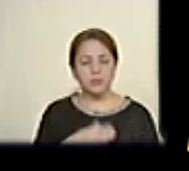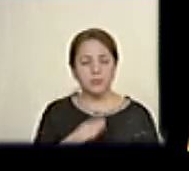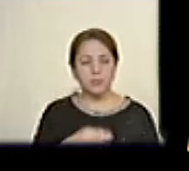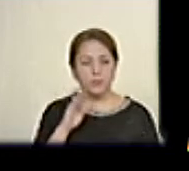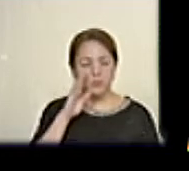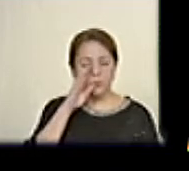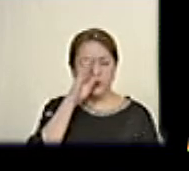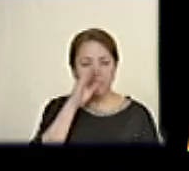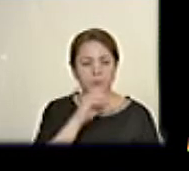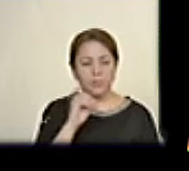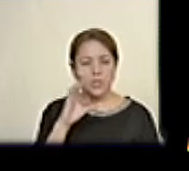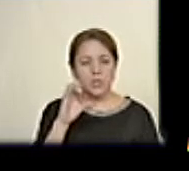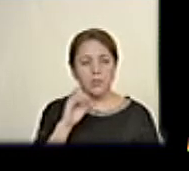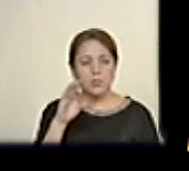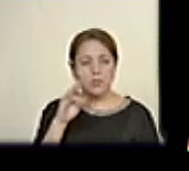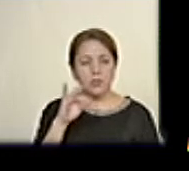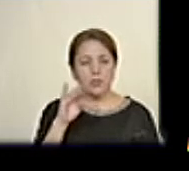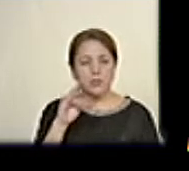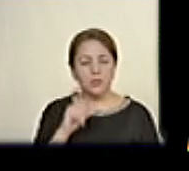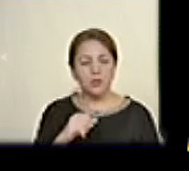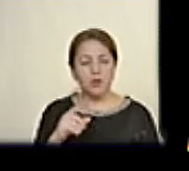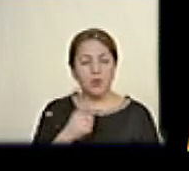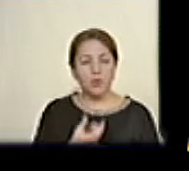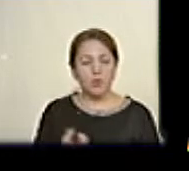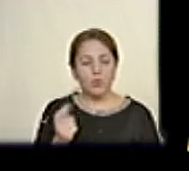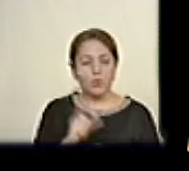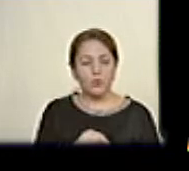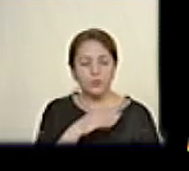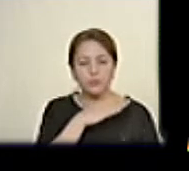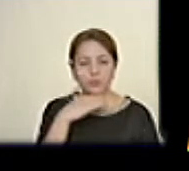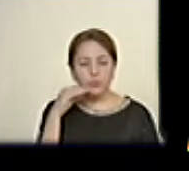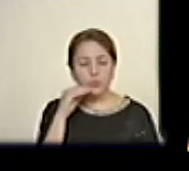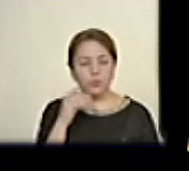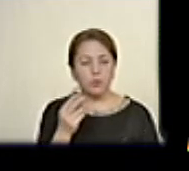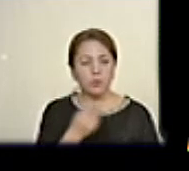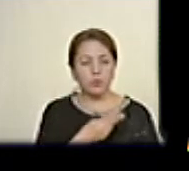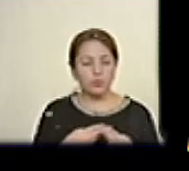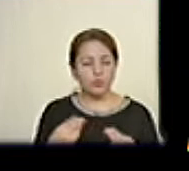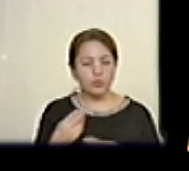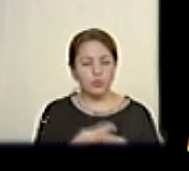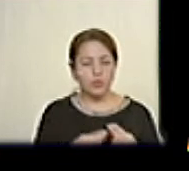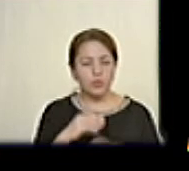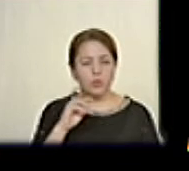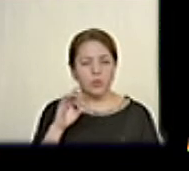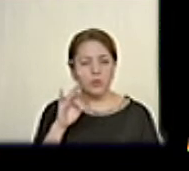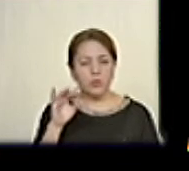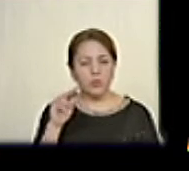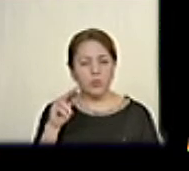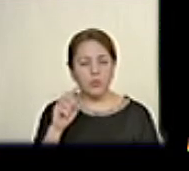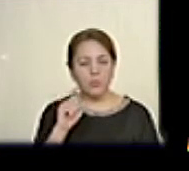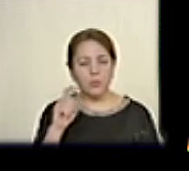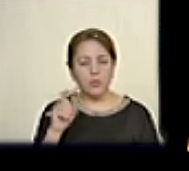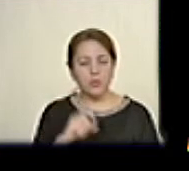Есенина очень много художественных тропов. Он, поэт, умело